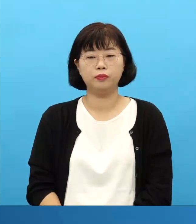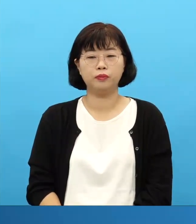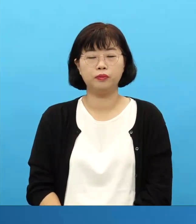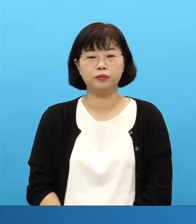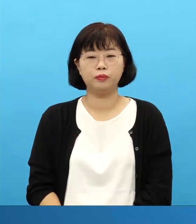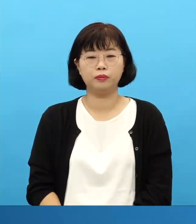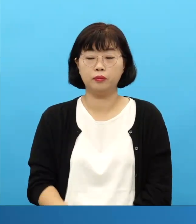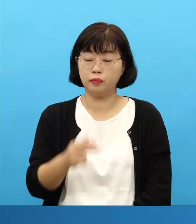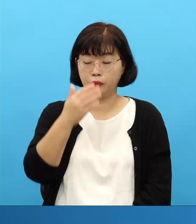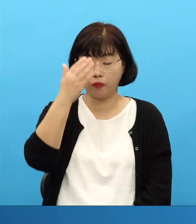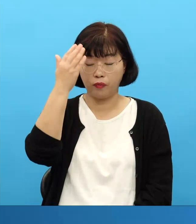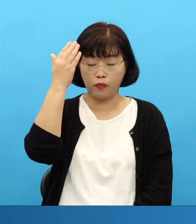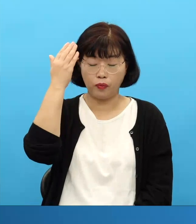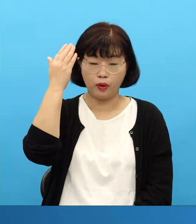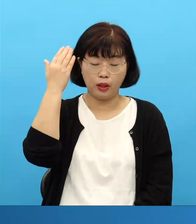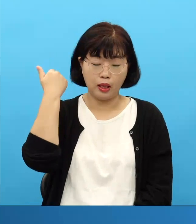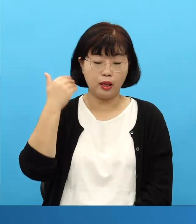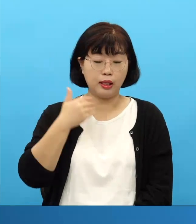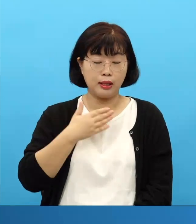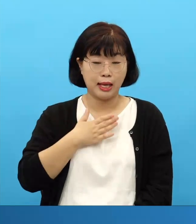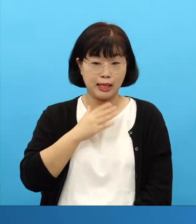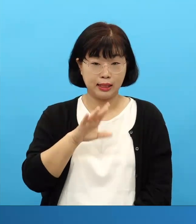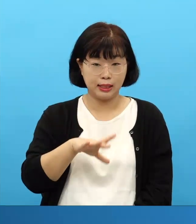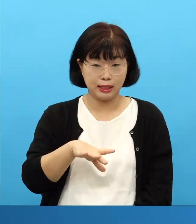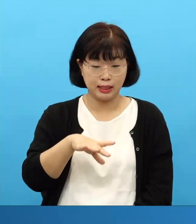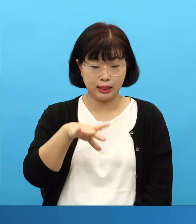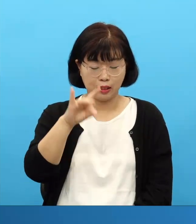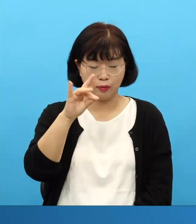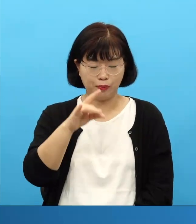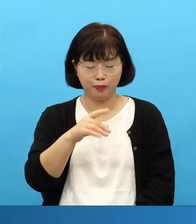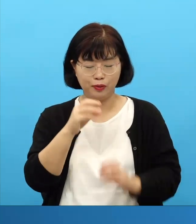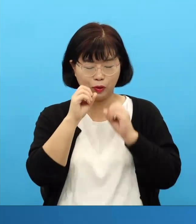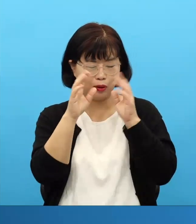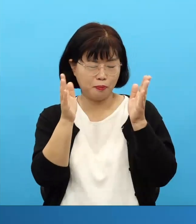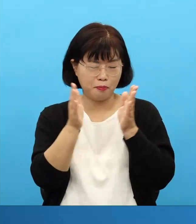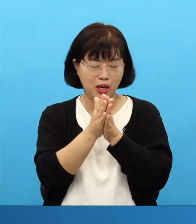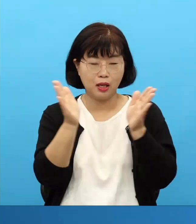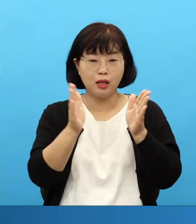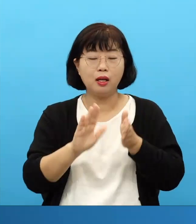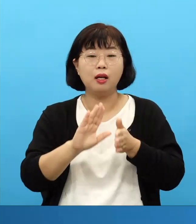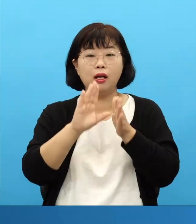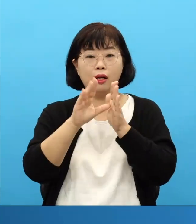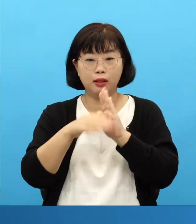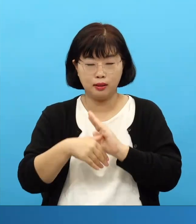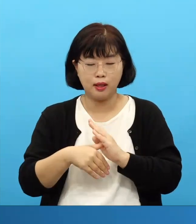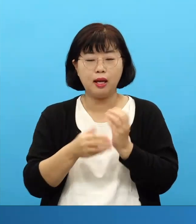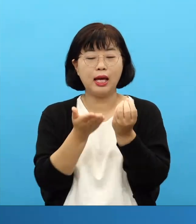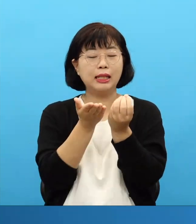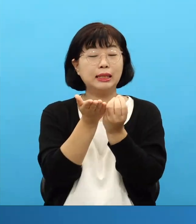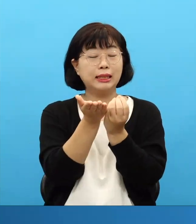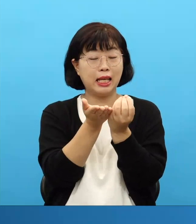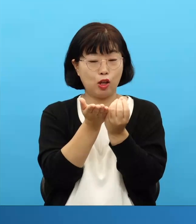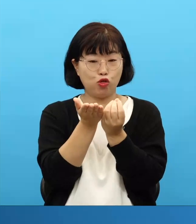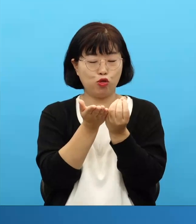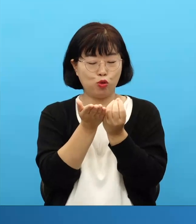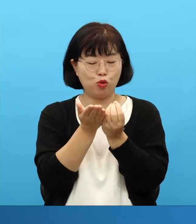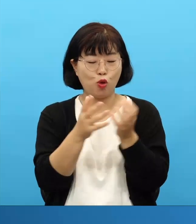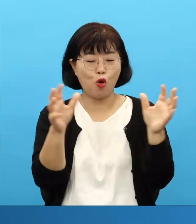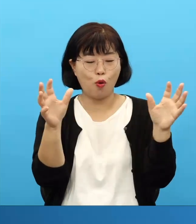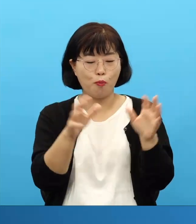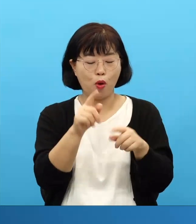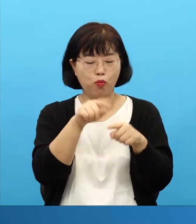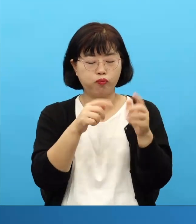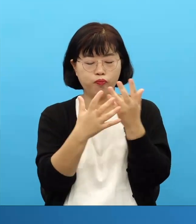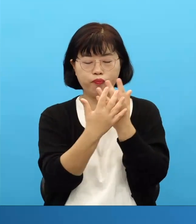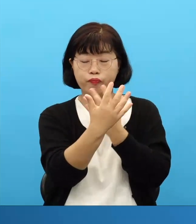옛날에 제가 초창기 때 제주도 계속 집회를 왔댔어요. At the very beginning of the ministry, I came to Jeju